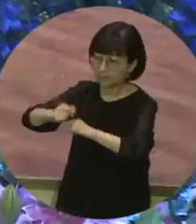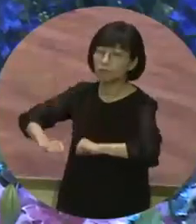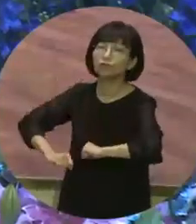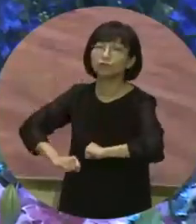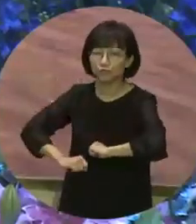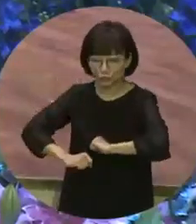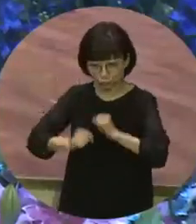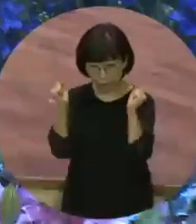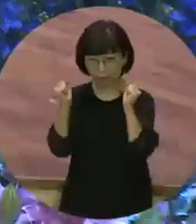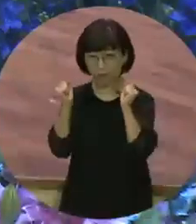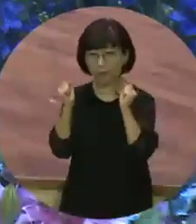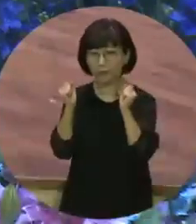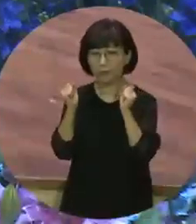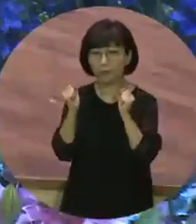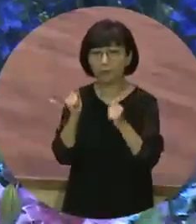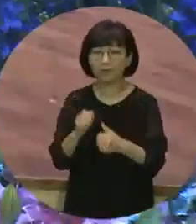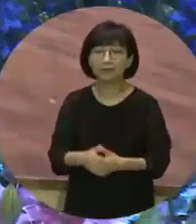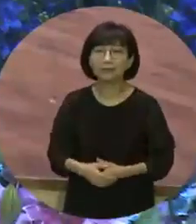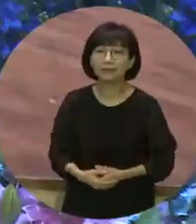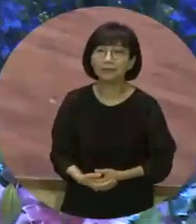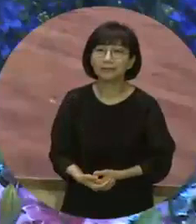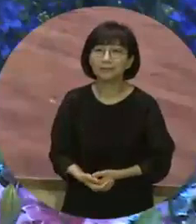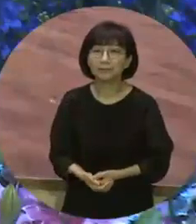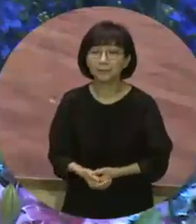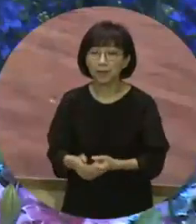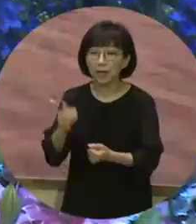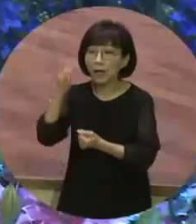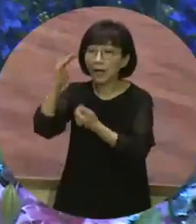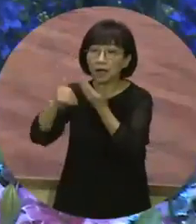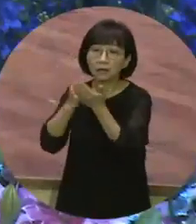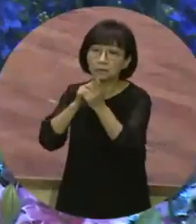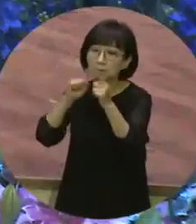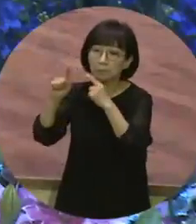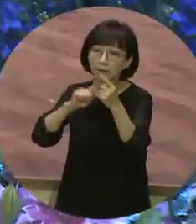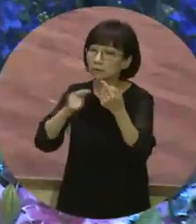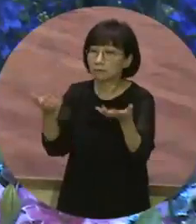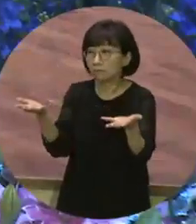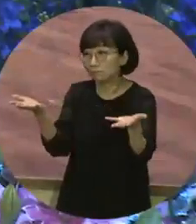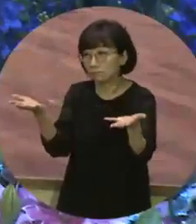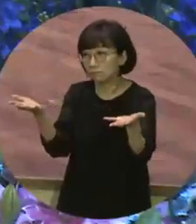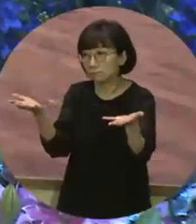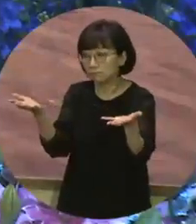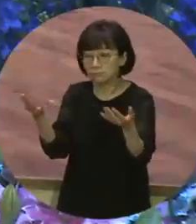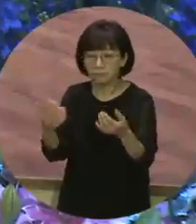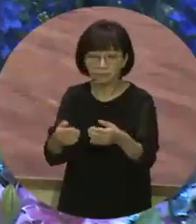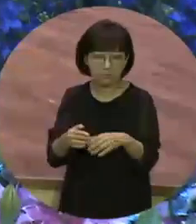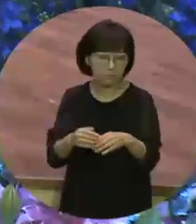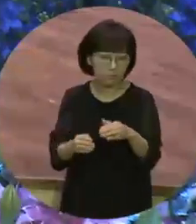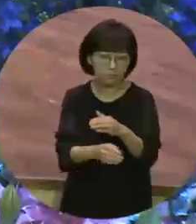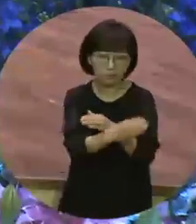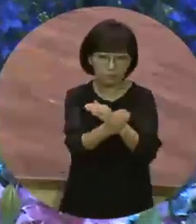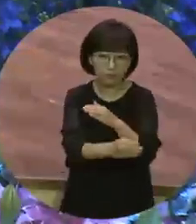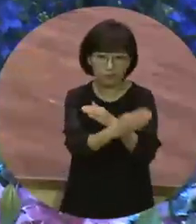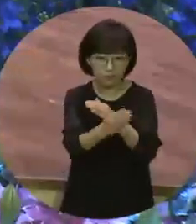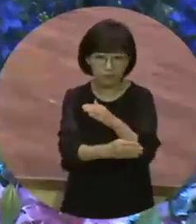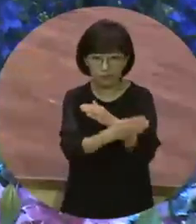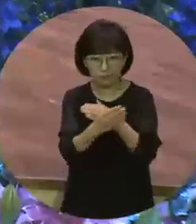대한 순종이 모두 응답의 발판인데, 말씀이 없다. 하나도 없는 거예요. 뻥이에요, 뻥.